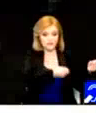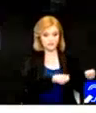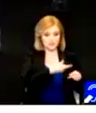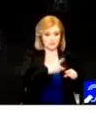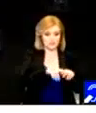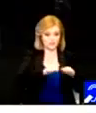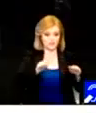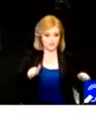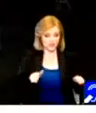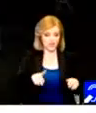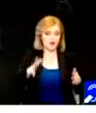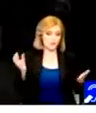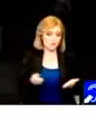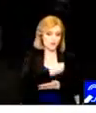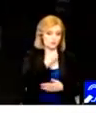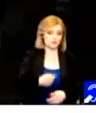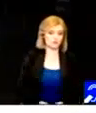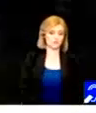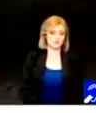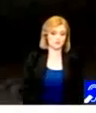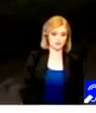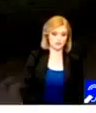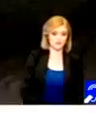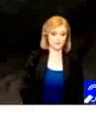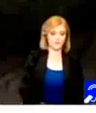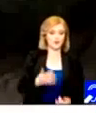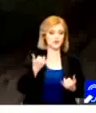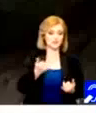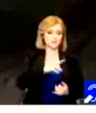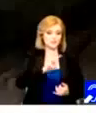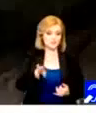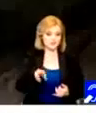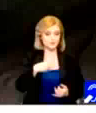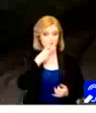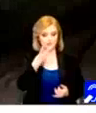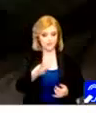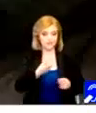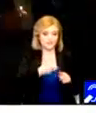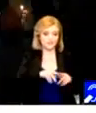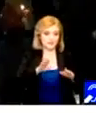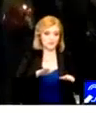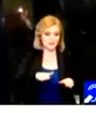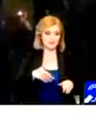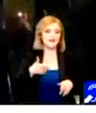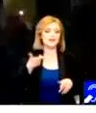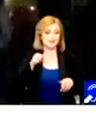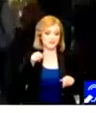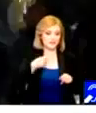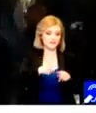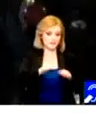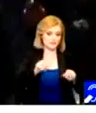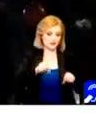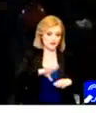dintre australieni i-a sedat pe copii pentru a evita atacurile de panică în timp ce erau scoși de scafandri prin coridoarele înguste ale peșterii inundate,